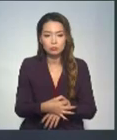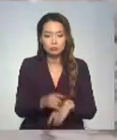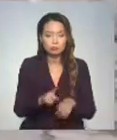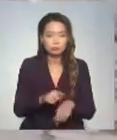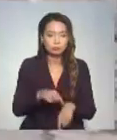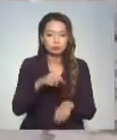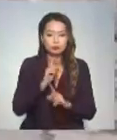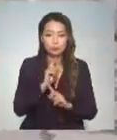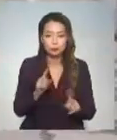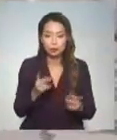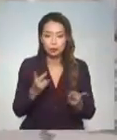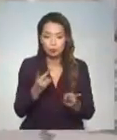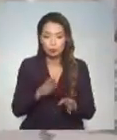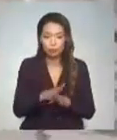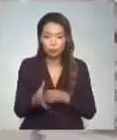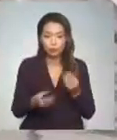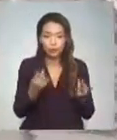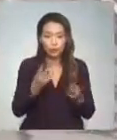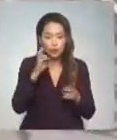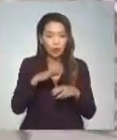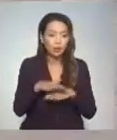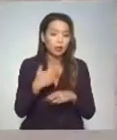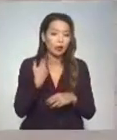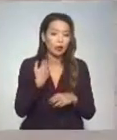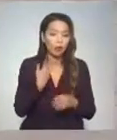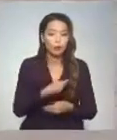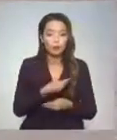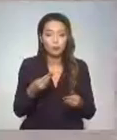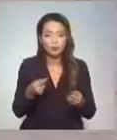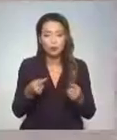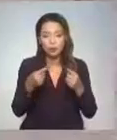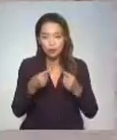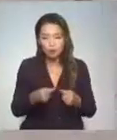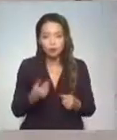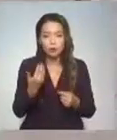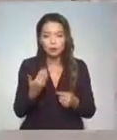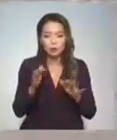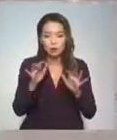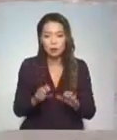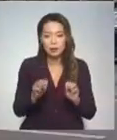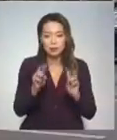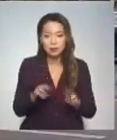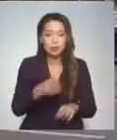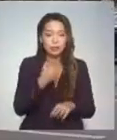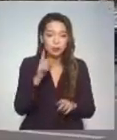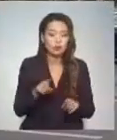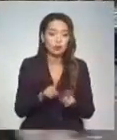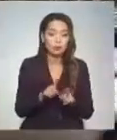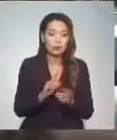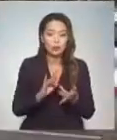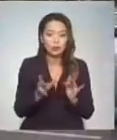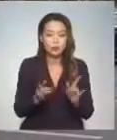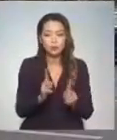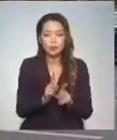азайтамыз. Елімізде онлайн қарыз берушілер туралы нақты мәлімет, бірыңғай ақпараттық база жоқ. Жарнамасы интернетте қаптаған